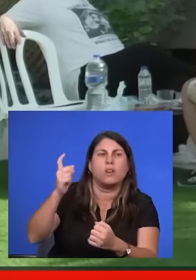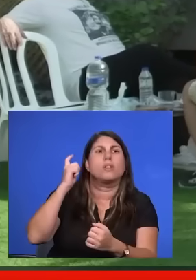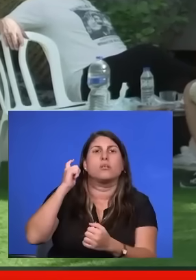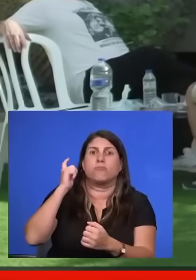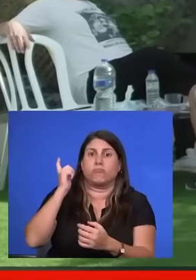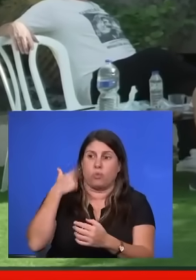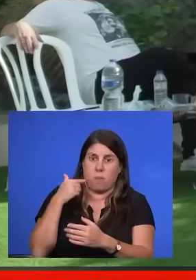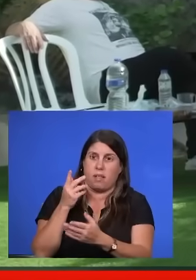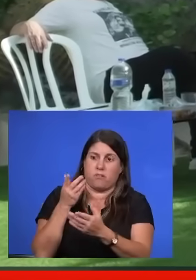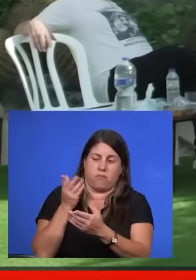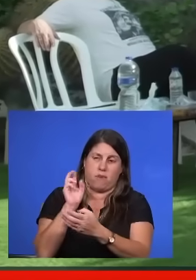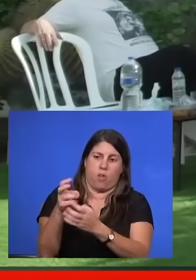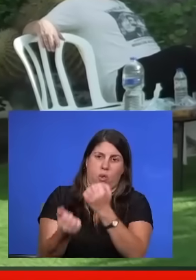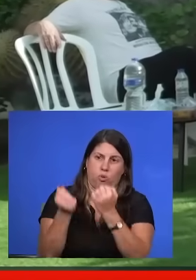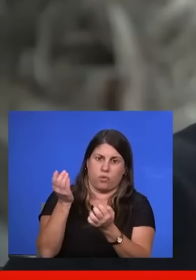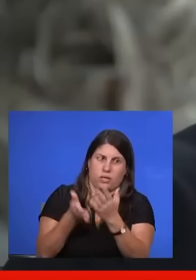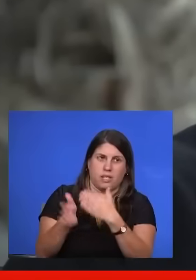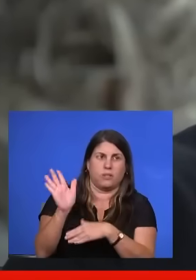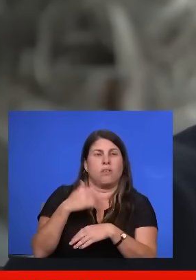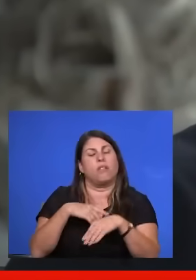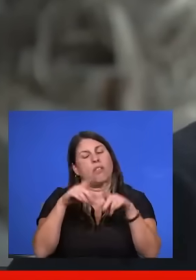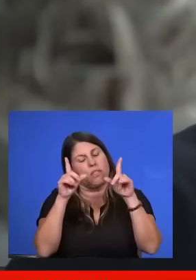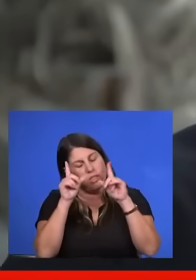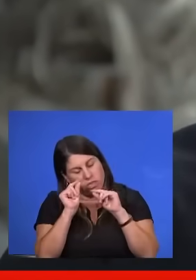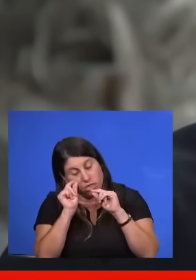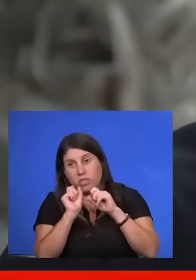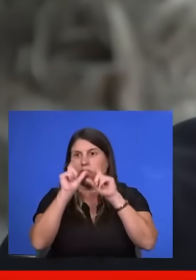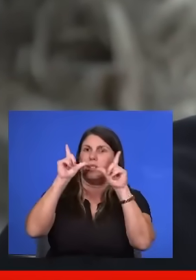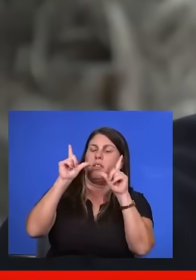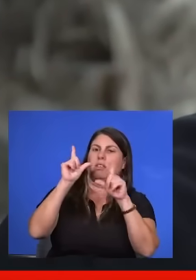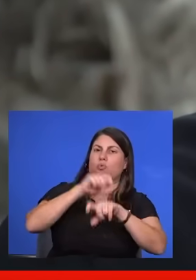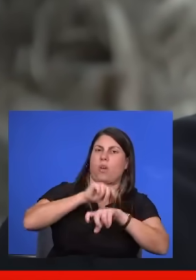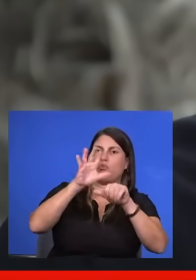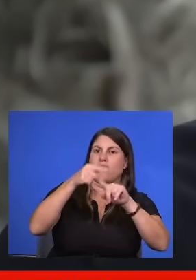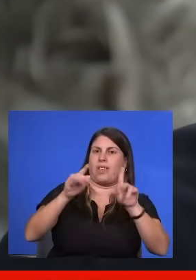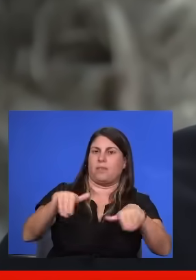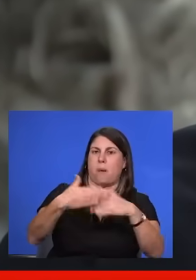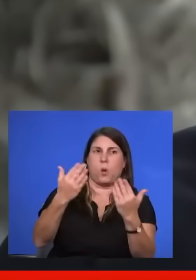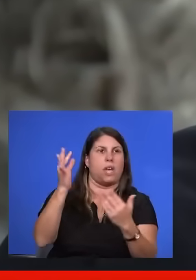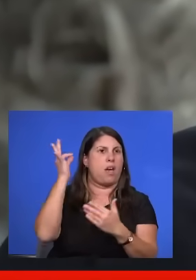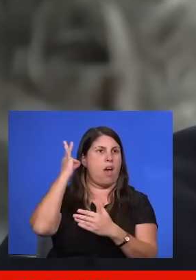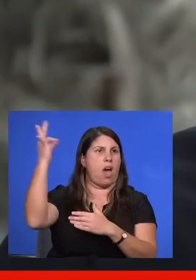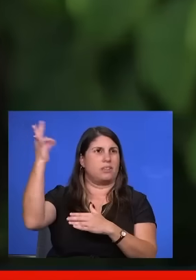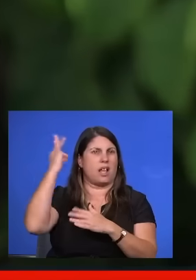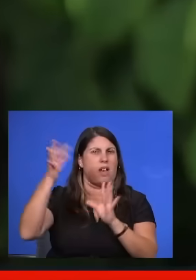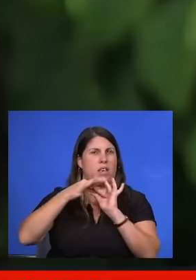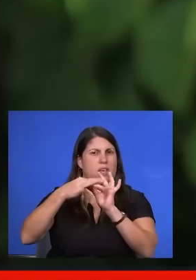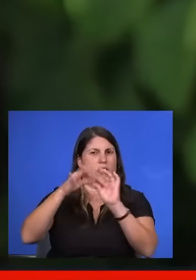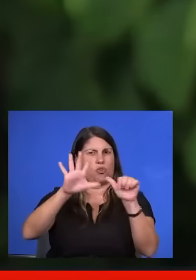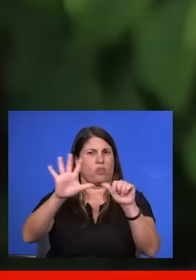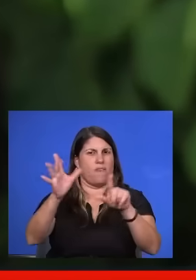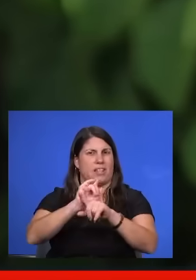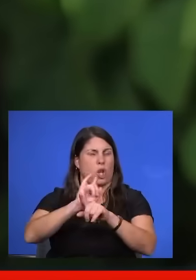לצאת. עצמתי את העיניים ופתחתי אותם ב-6:30 בבוקר להזעקה רצופה של 6-7 דקות שלא הפסיקה.